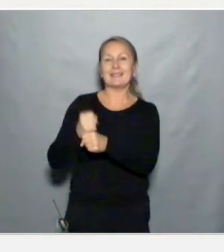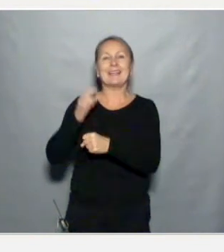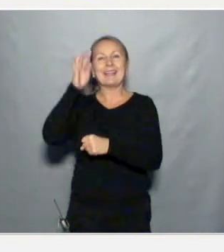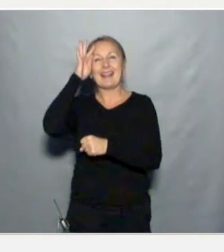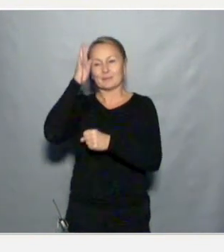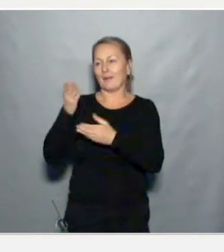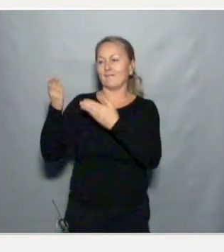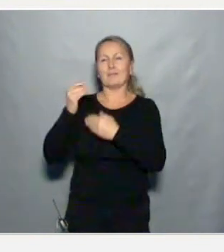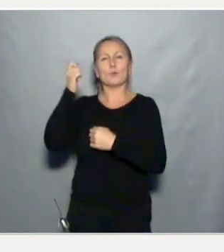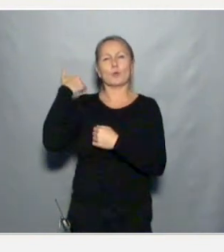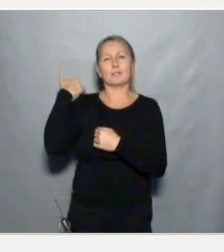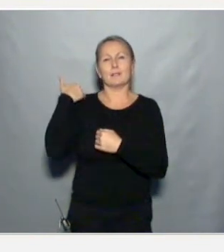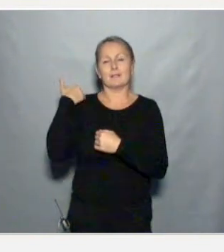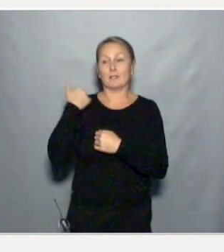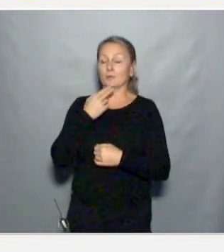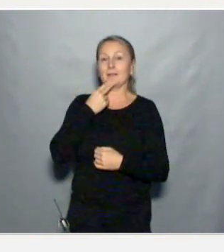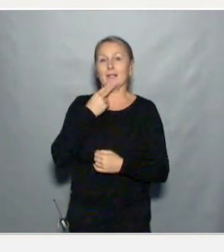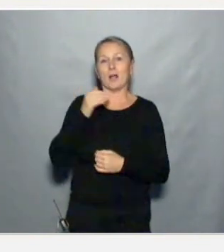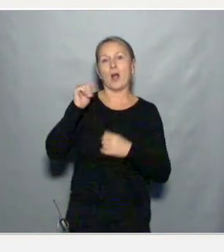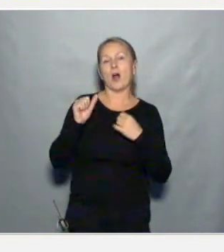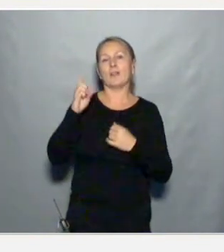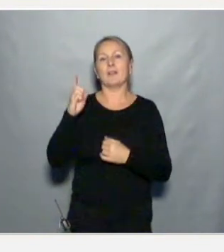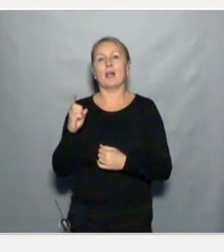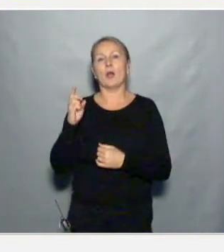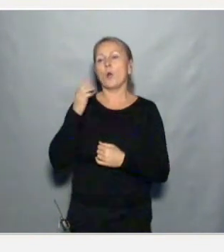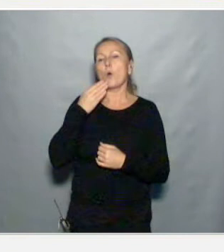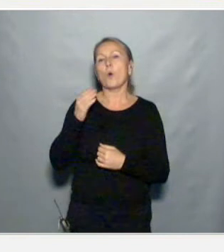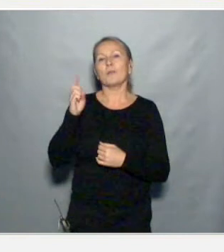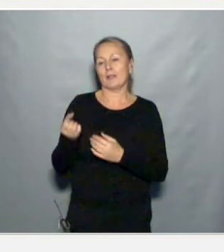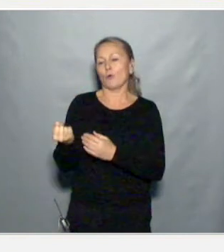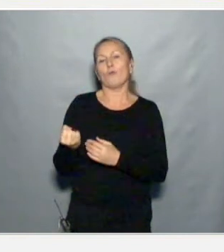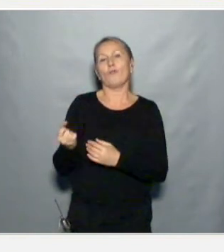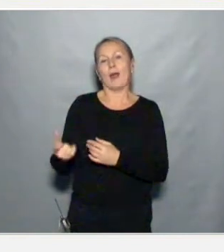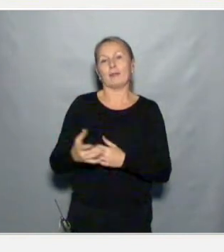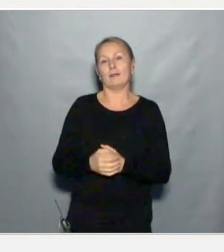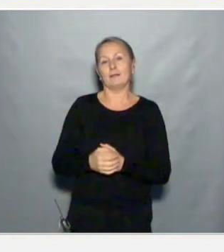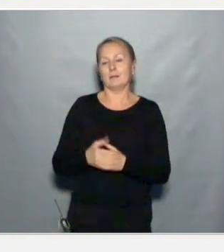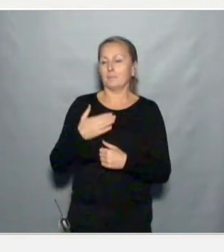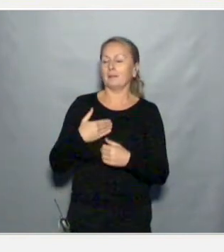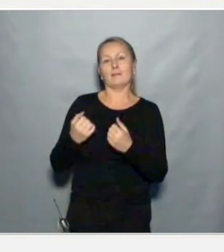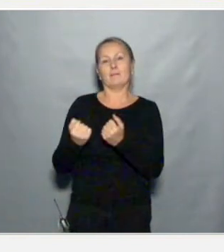några år sedan som heter ADHD-lådan. Vilket mitt företag och